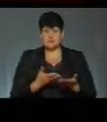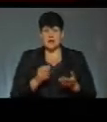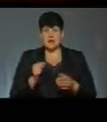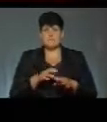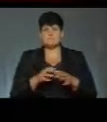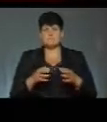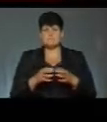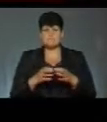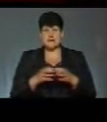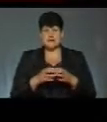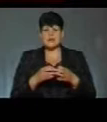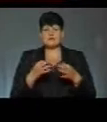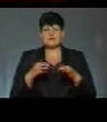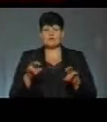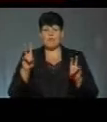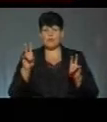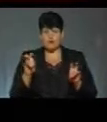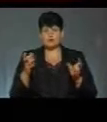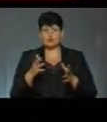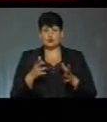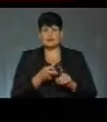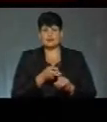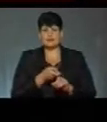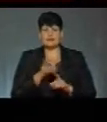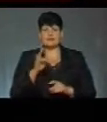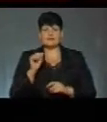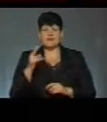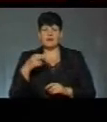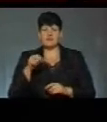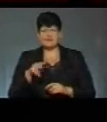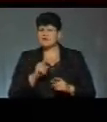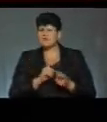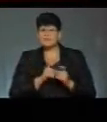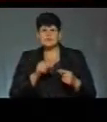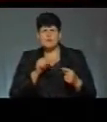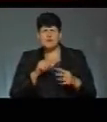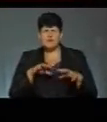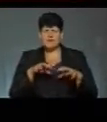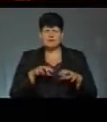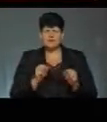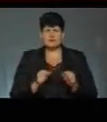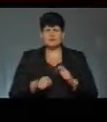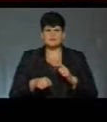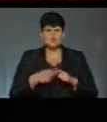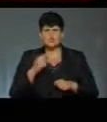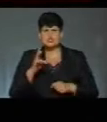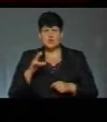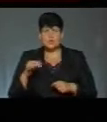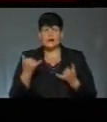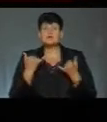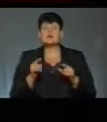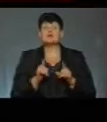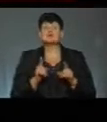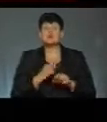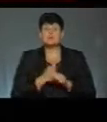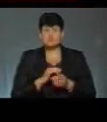партія «Свободи», до якої належить, надав. Він так боровся проти тої влади злочинної, яка цей. А тепер що ж